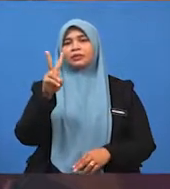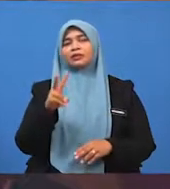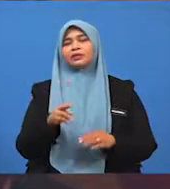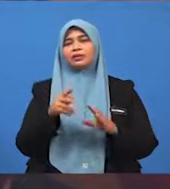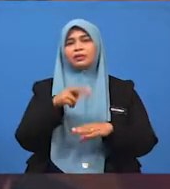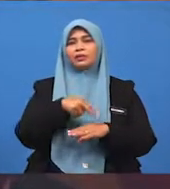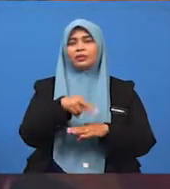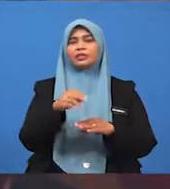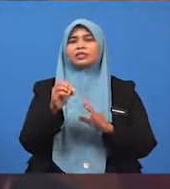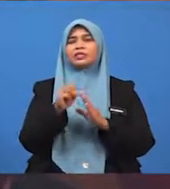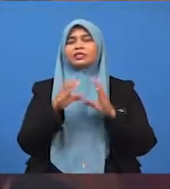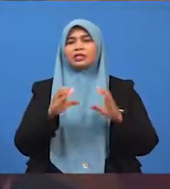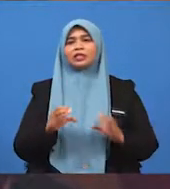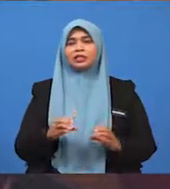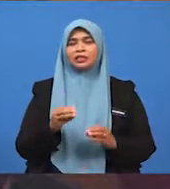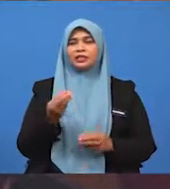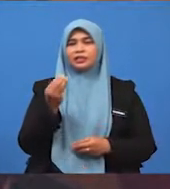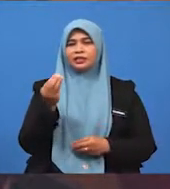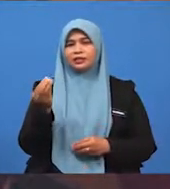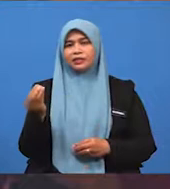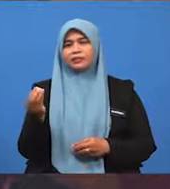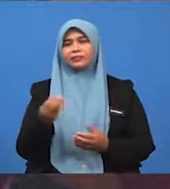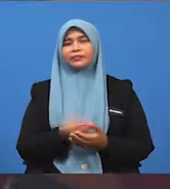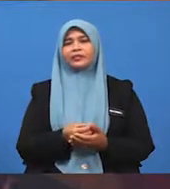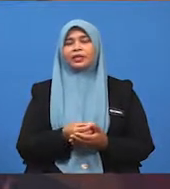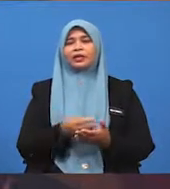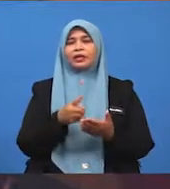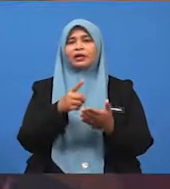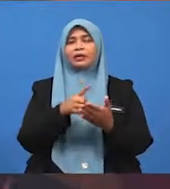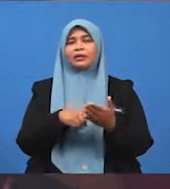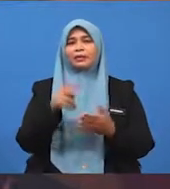kedua, penurunan secara beransur-ansur.